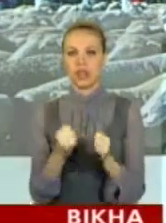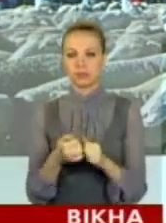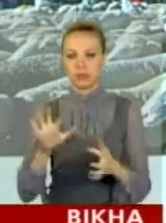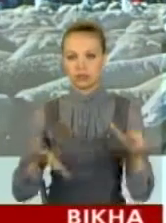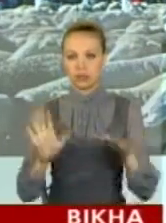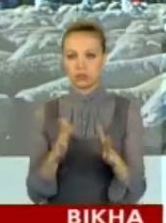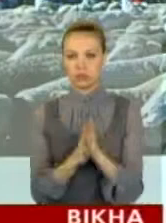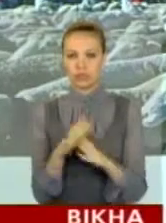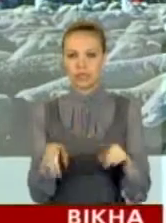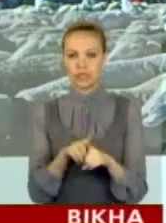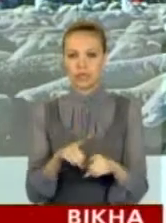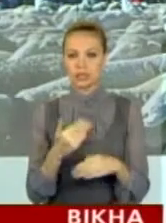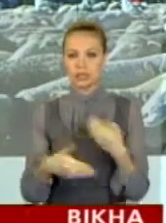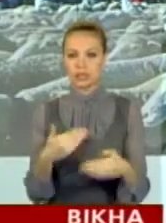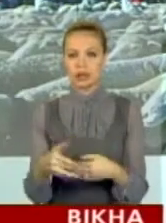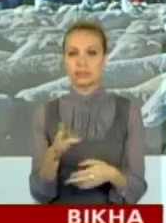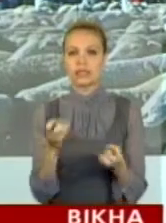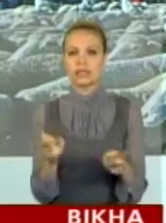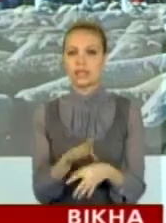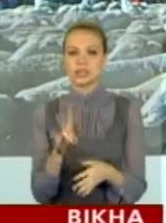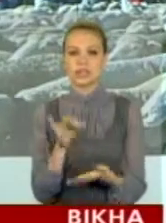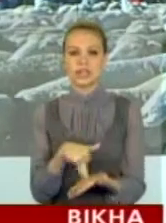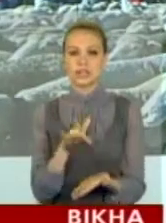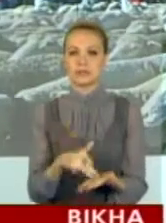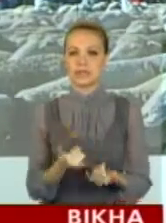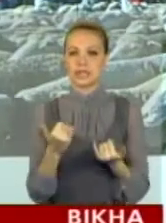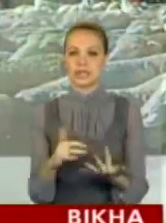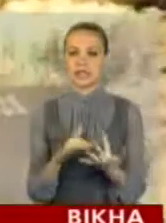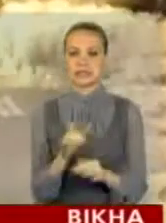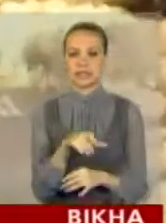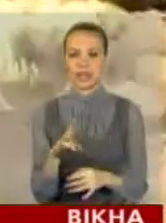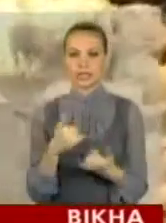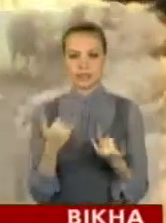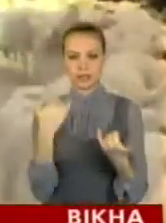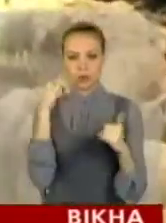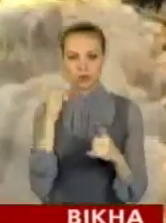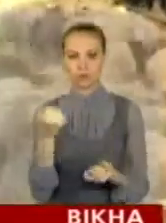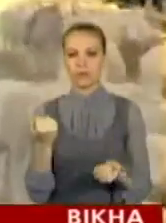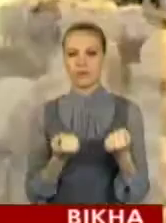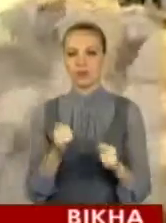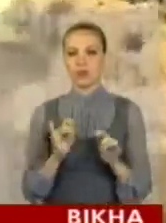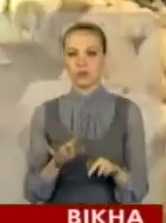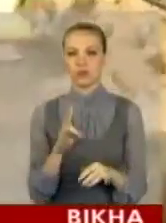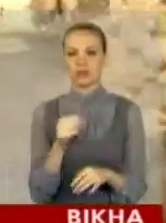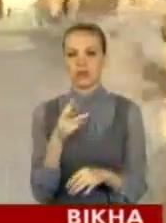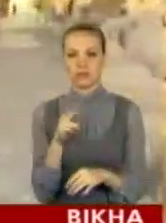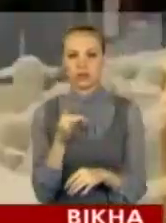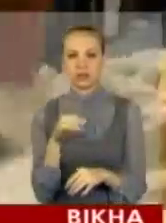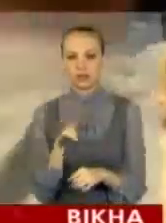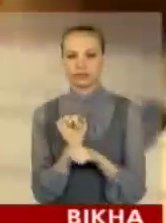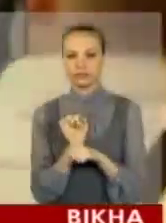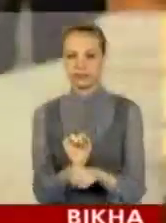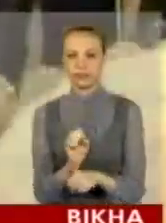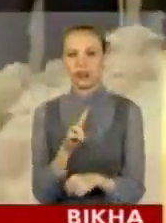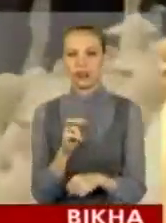ростимуть такими темпами, незабаром не лишиться ні місця ані для селян, ані для худоби. Автомобільний рух на мадридських вулицях